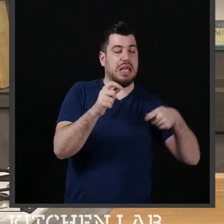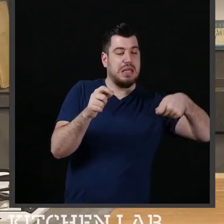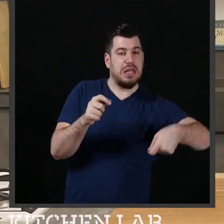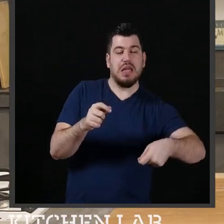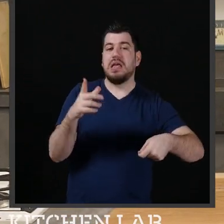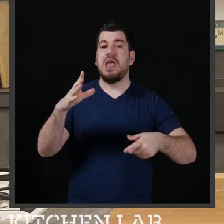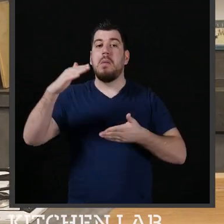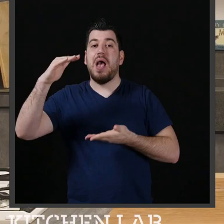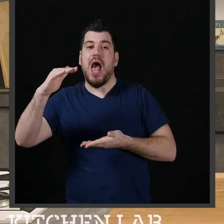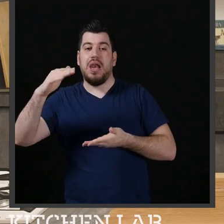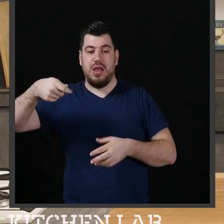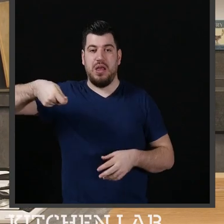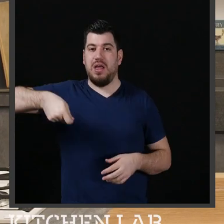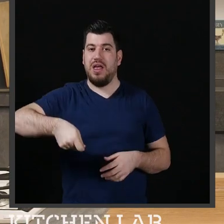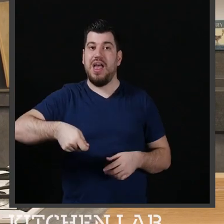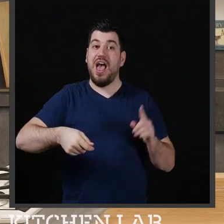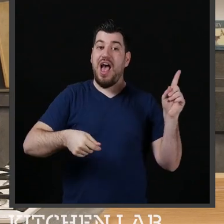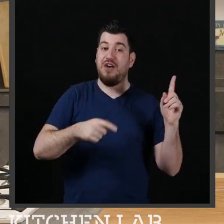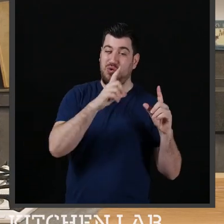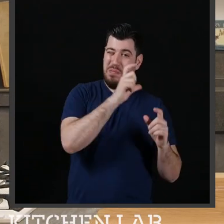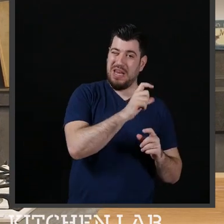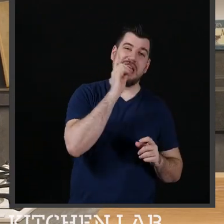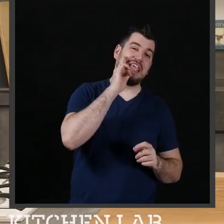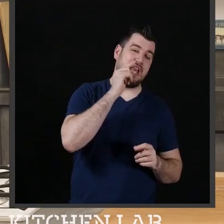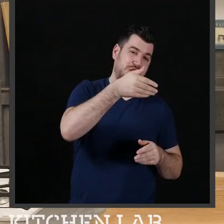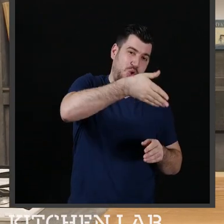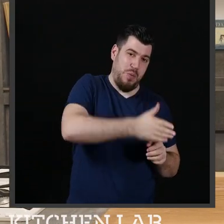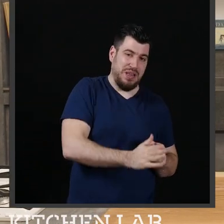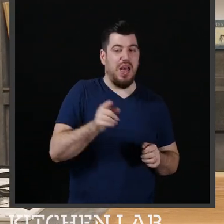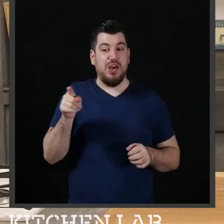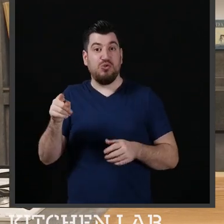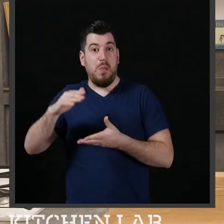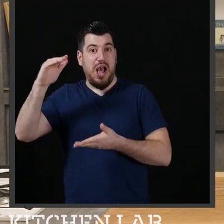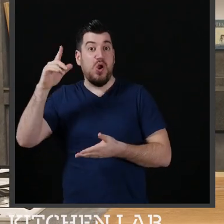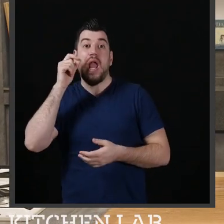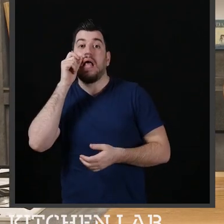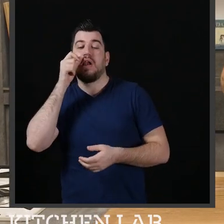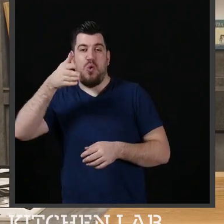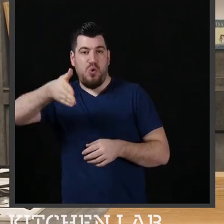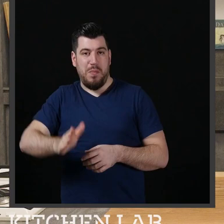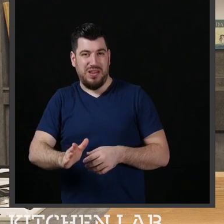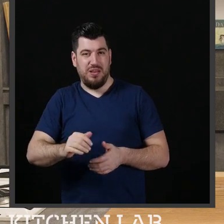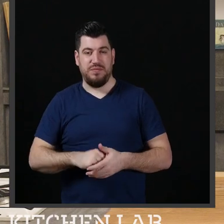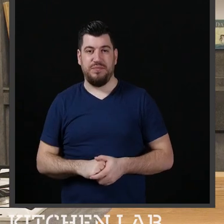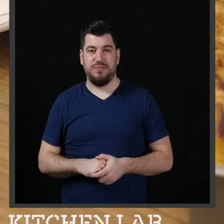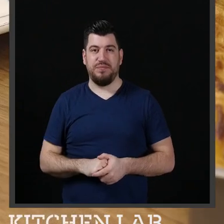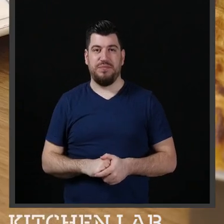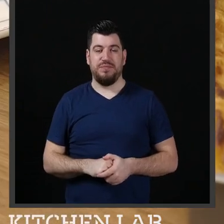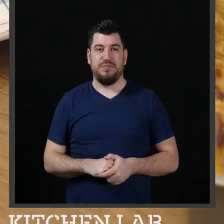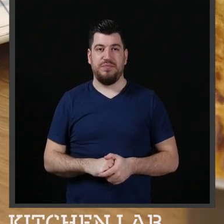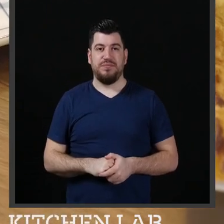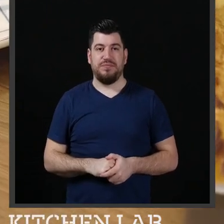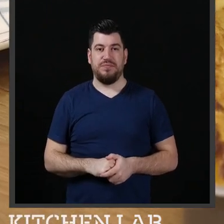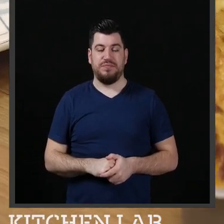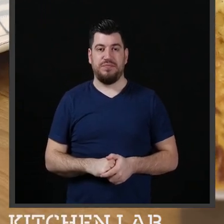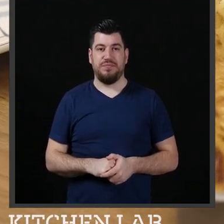κομμάτι θέλετε να κάνετε. Αυτό είναι γυναικείο κομμάτι και αυτό είναι αντρικό κομμάτι. Οπότε θα πάω με το αντρικό. Να βάλω μερίδα, να μην παίξουμε.